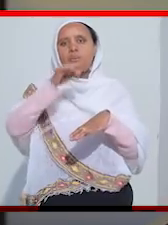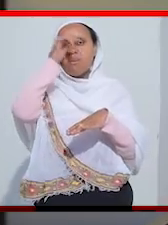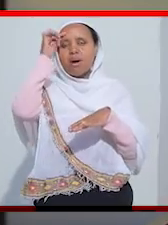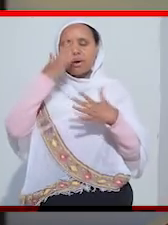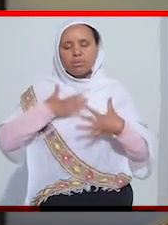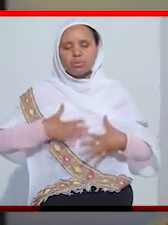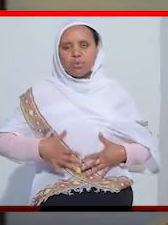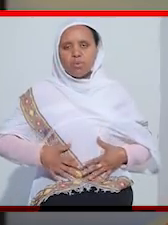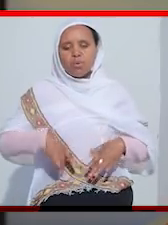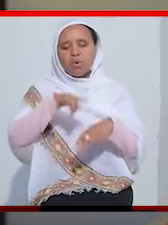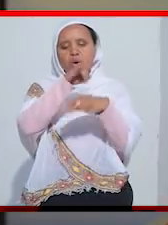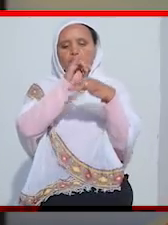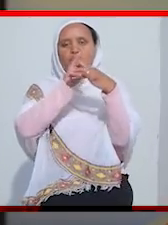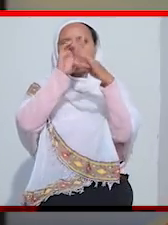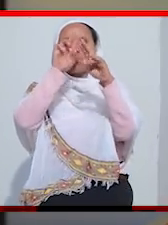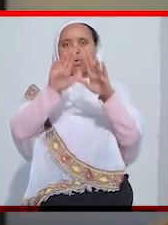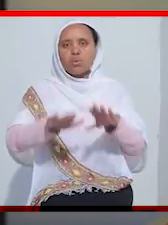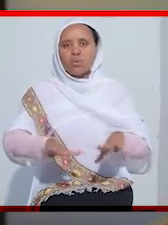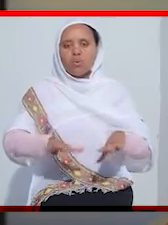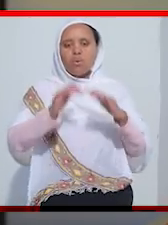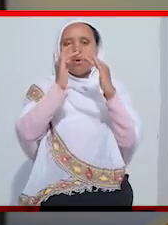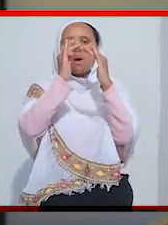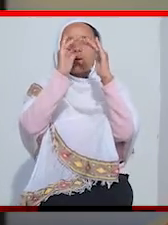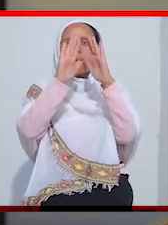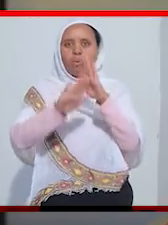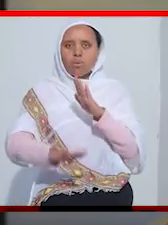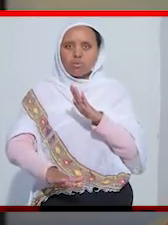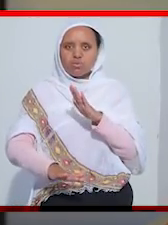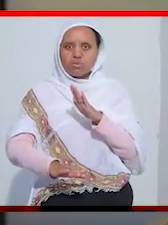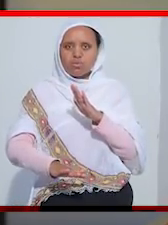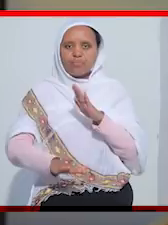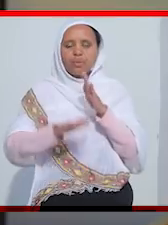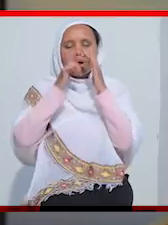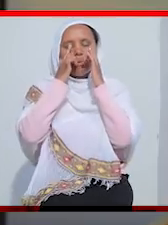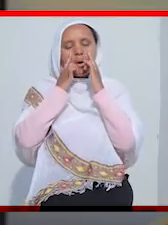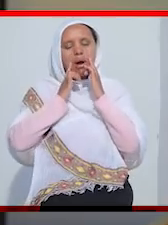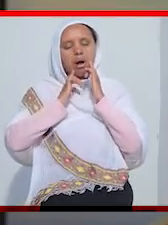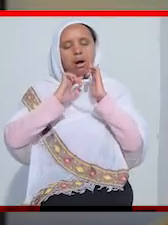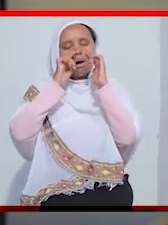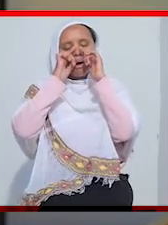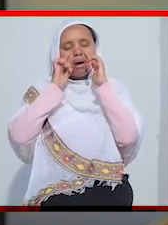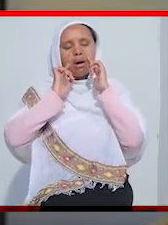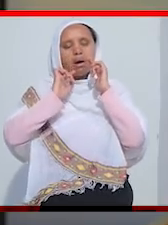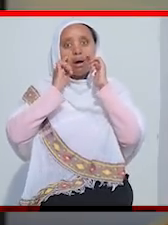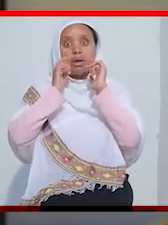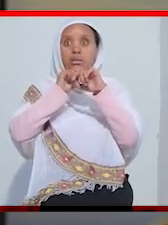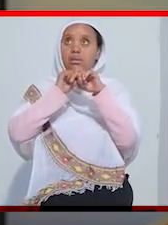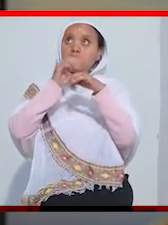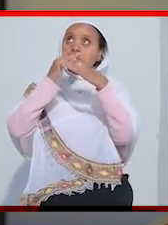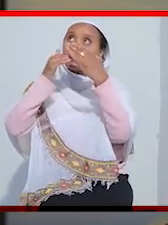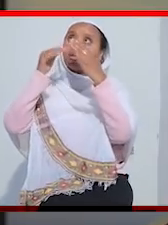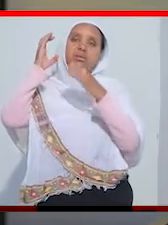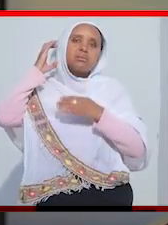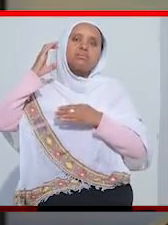ነስንሶ ማቅ ለብሶ ከዙፋን ወርዶ ካልጋ ወርዶ እንባውን